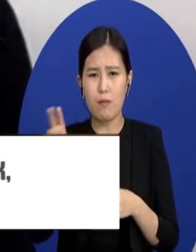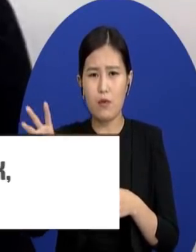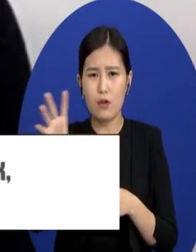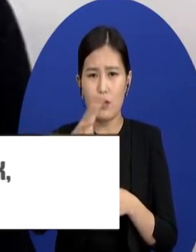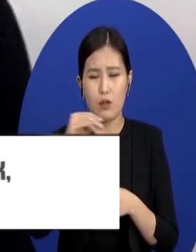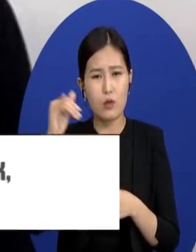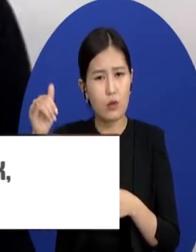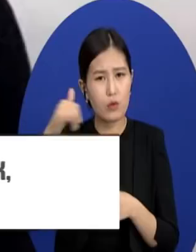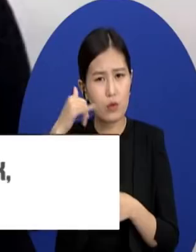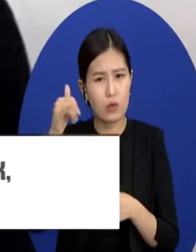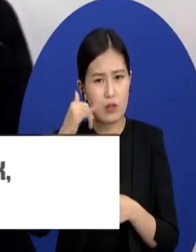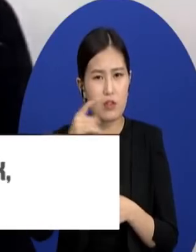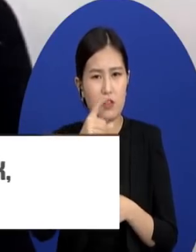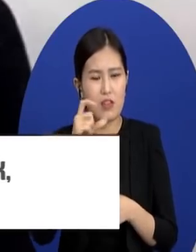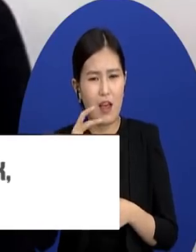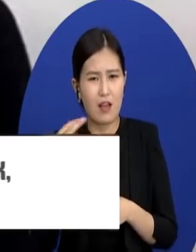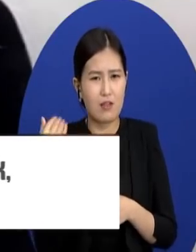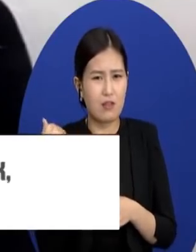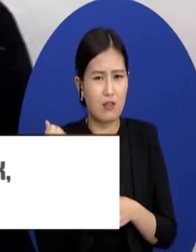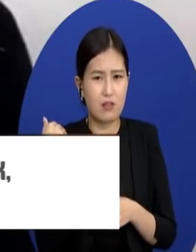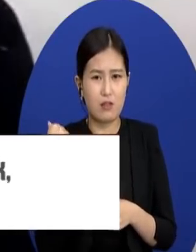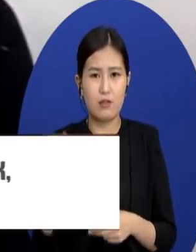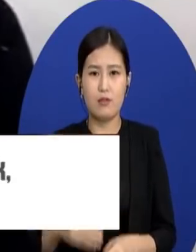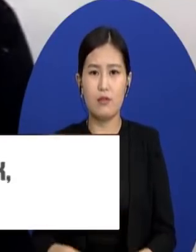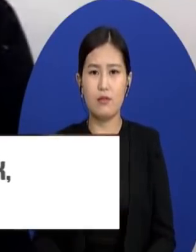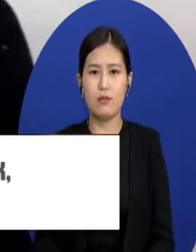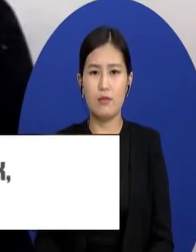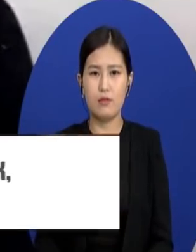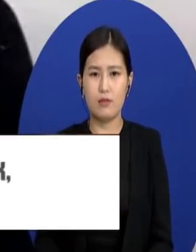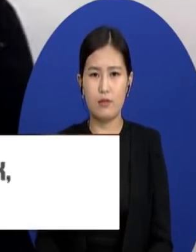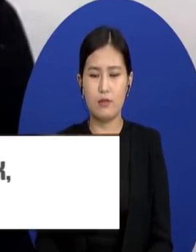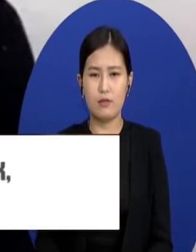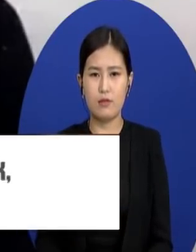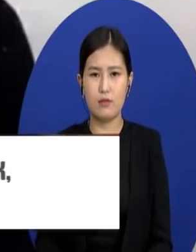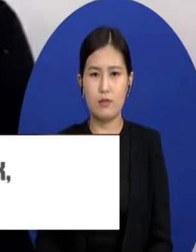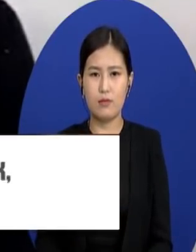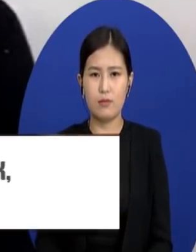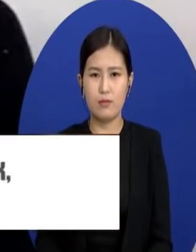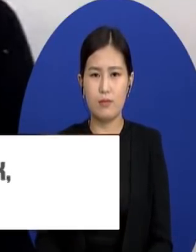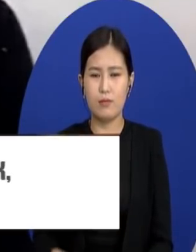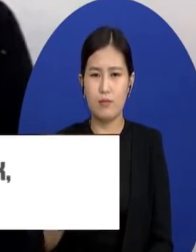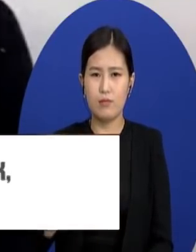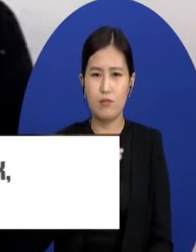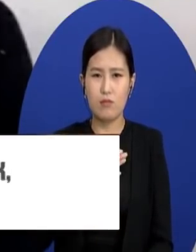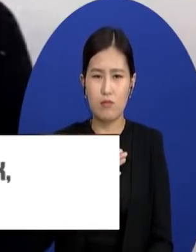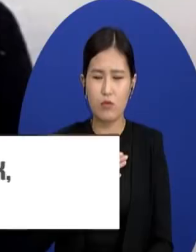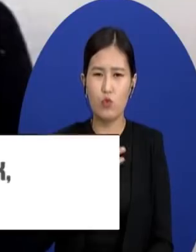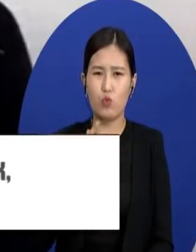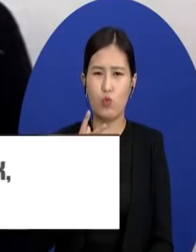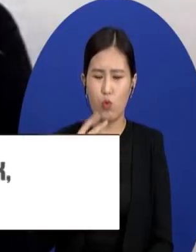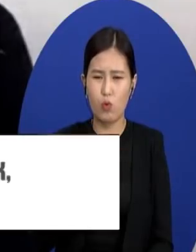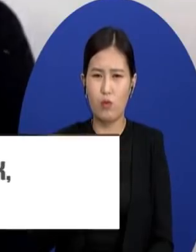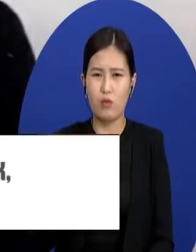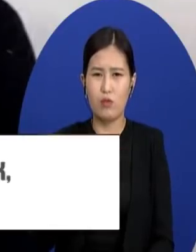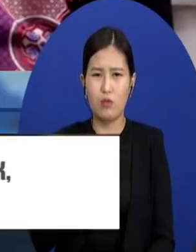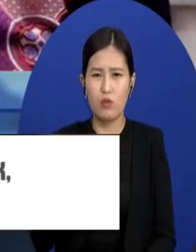хуцтал зээлээр нэгсэн байдалтай. Бидний хувьд бол одоо яах аргагүй ингээд тэг зогсолт хийж